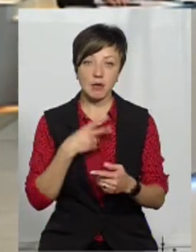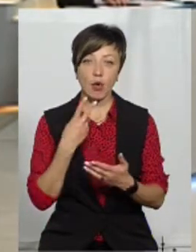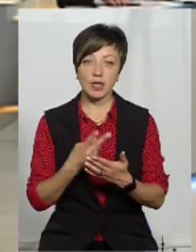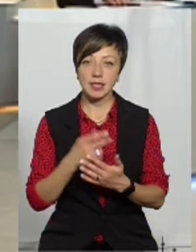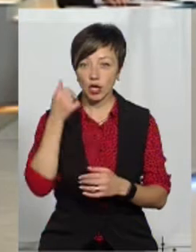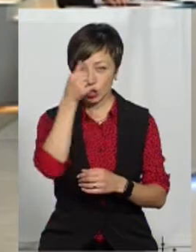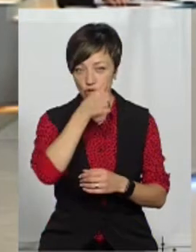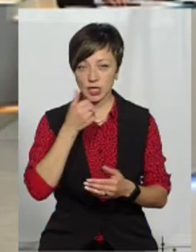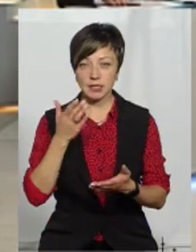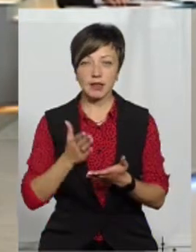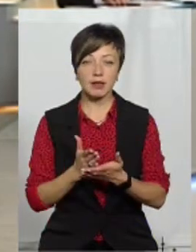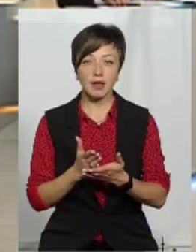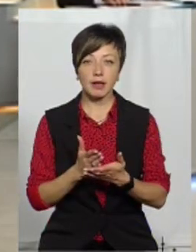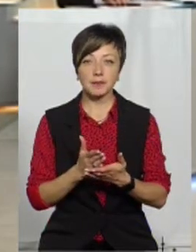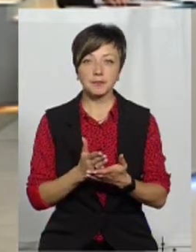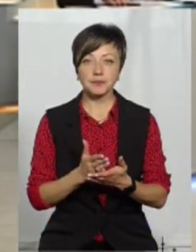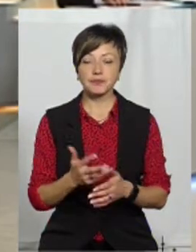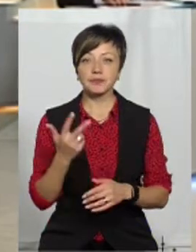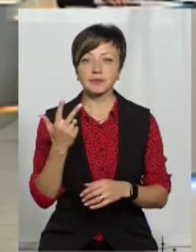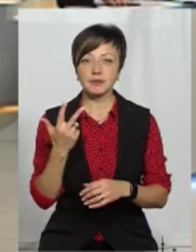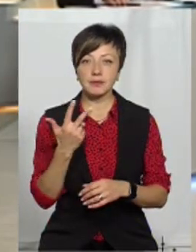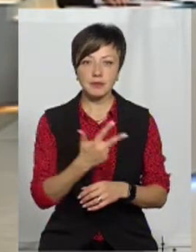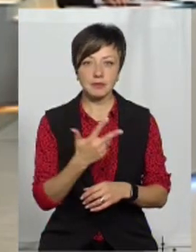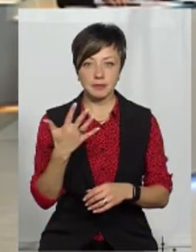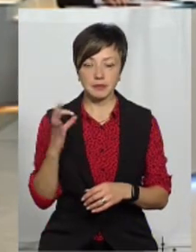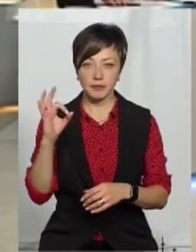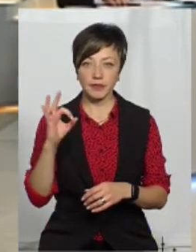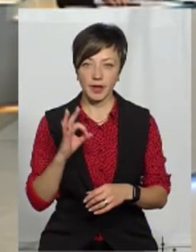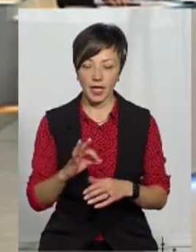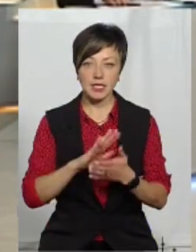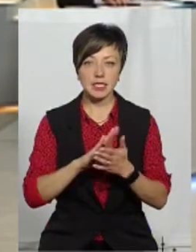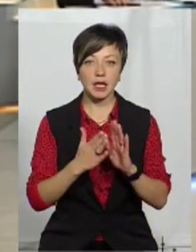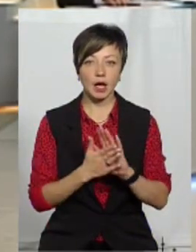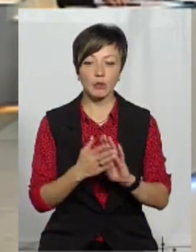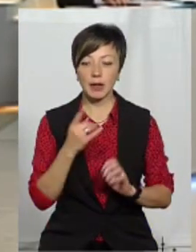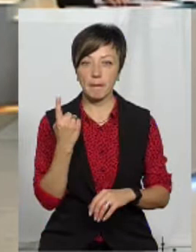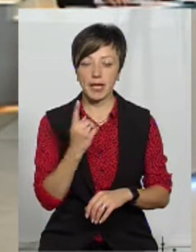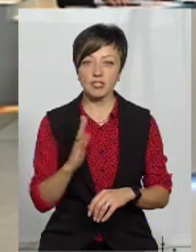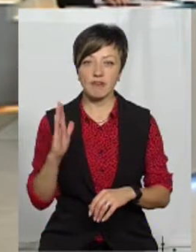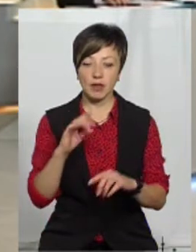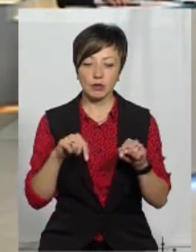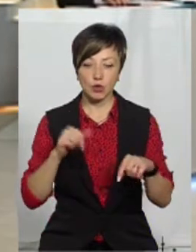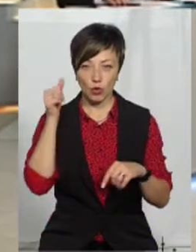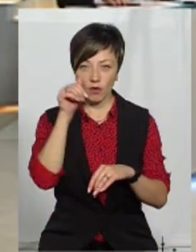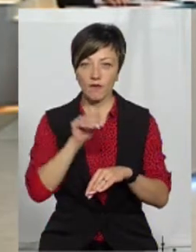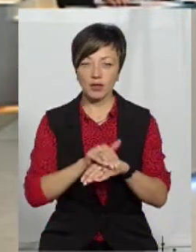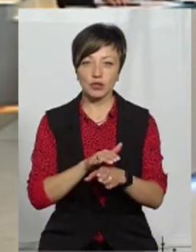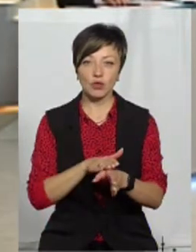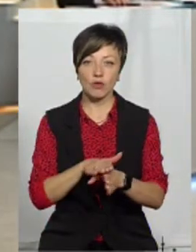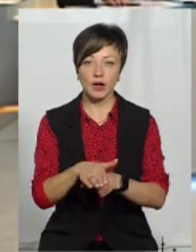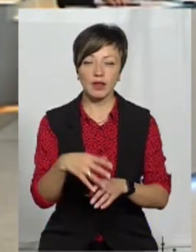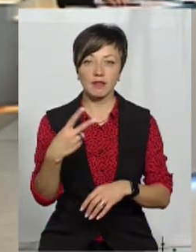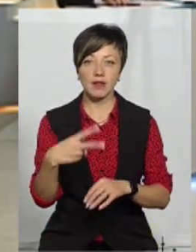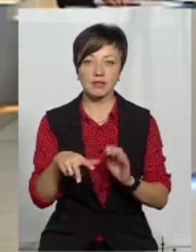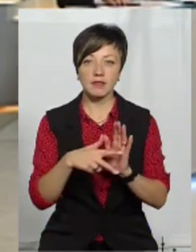показник річний складає за минулий рік 35%. Станом на 1 вересня поточного року ми вже фактично виконали